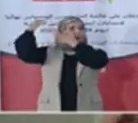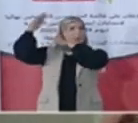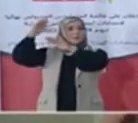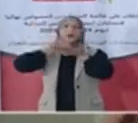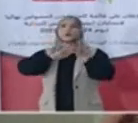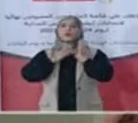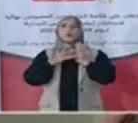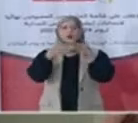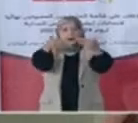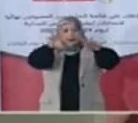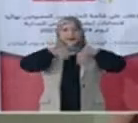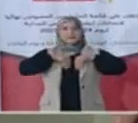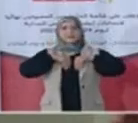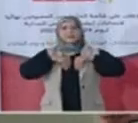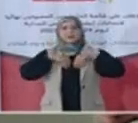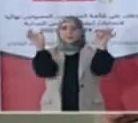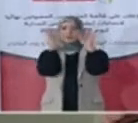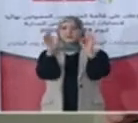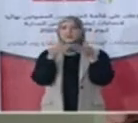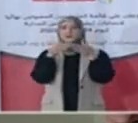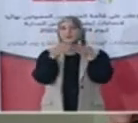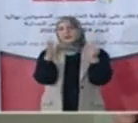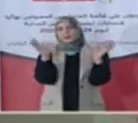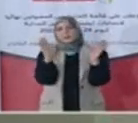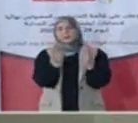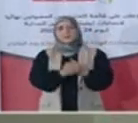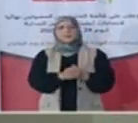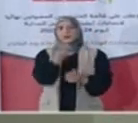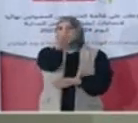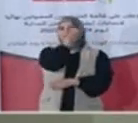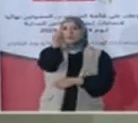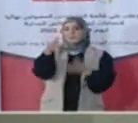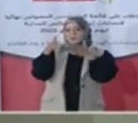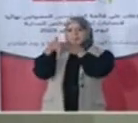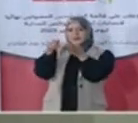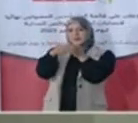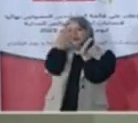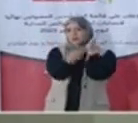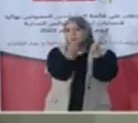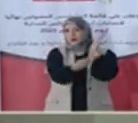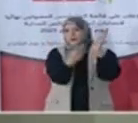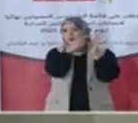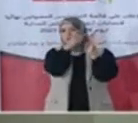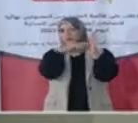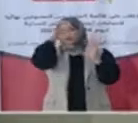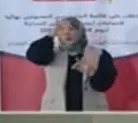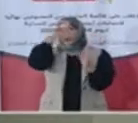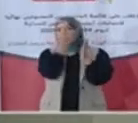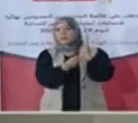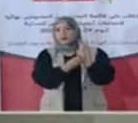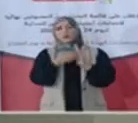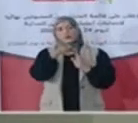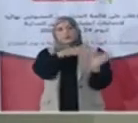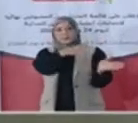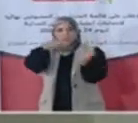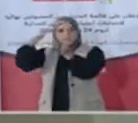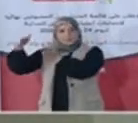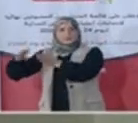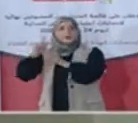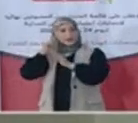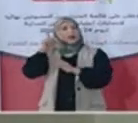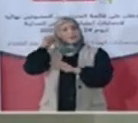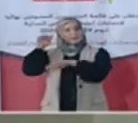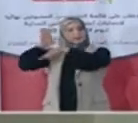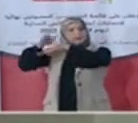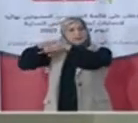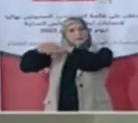مطلب. بطبيعة الحال فما بعض المطالب اللي قد تكون منقوصة من بعض الوثائق، هذيك يتم مطالبة الجهة باستكمال تلك